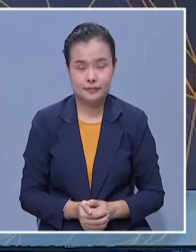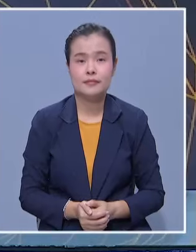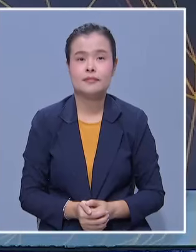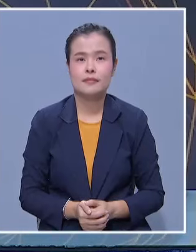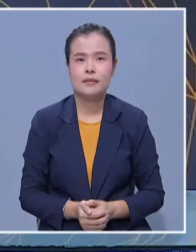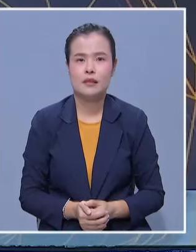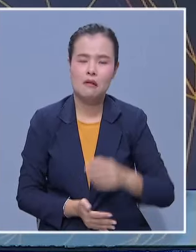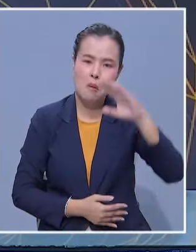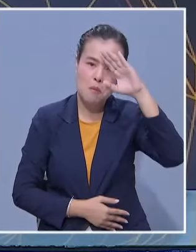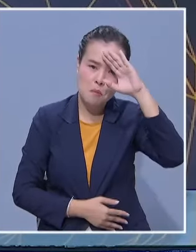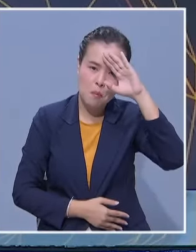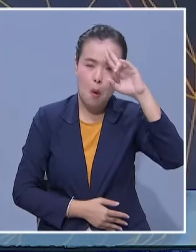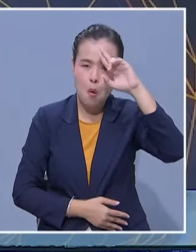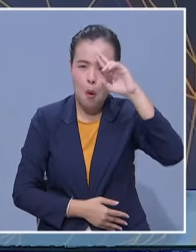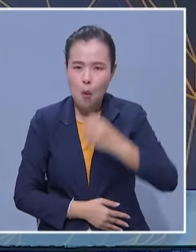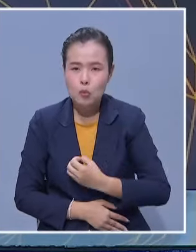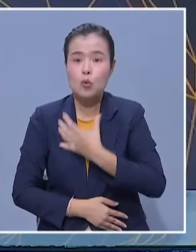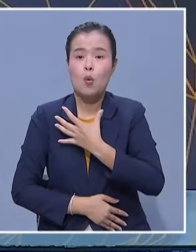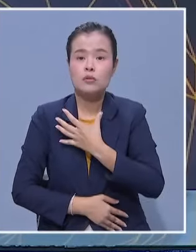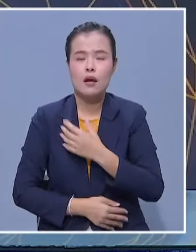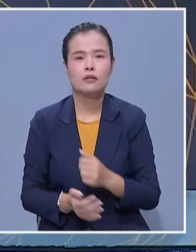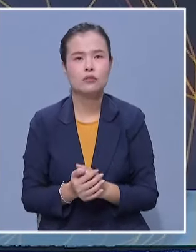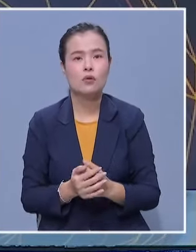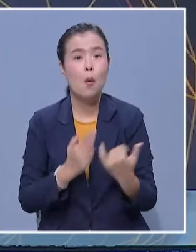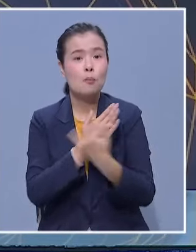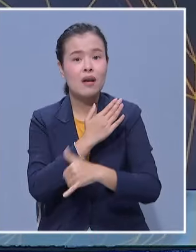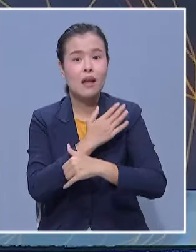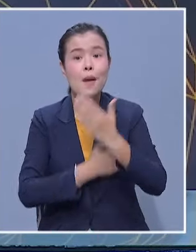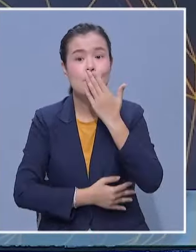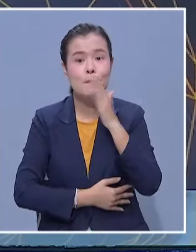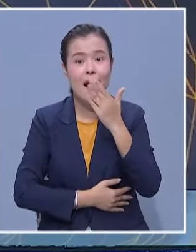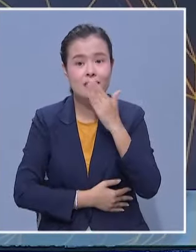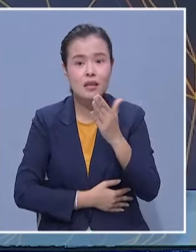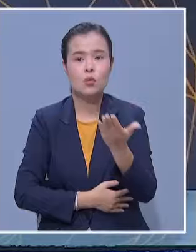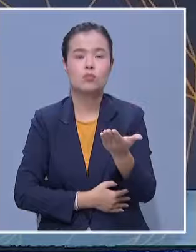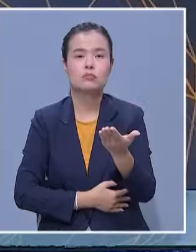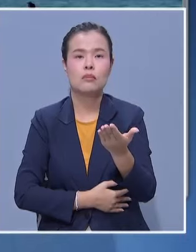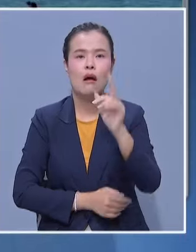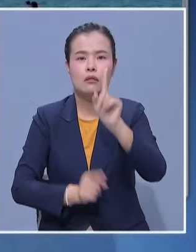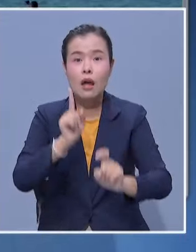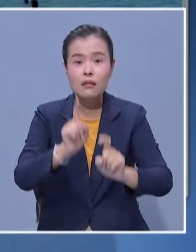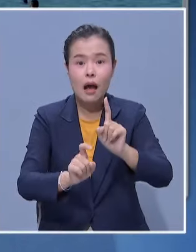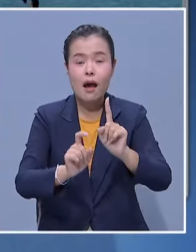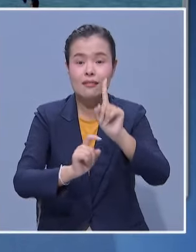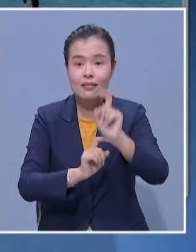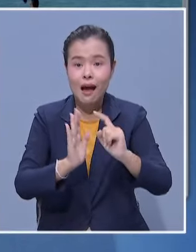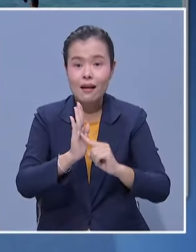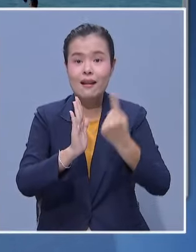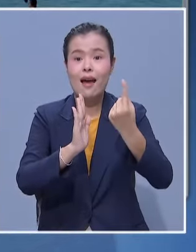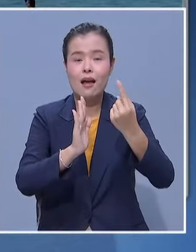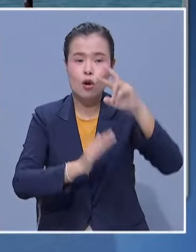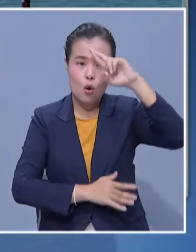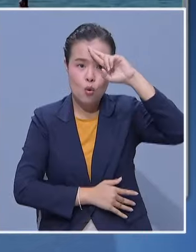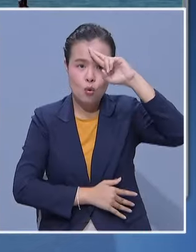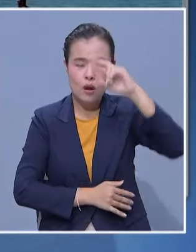่วนเรื่องโรคภัยไข้เจ็บที่น่าตกใจที่เกิดขึ้นในบราซิลตอนนี้ออกมายืนยันแล้วนะคะว่าพบผู้เสียชีวิตรายแรกจากโรค